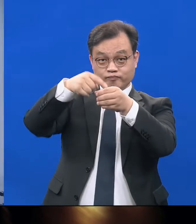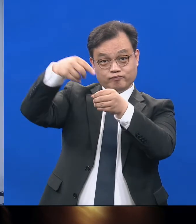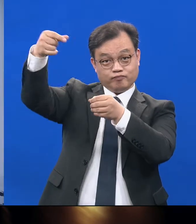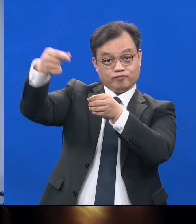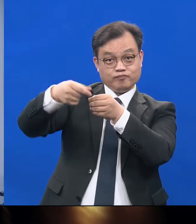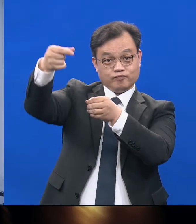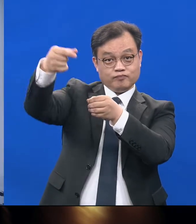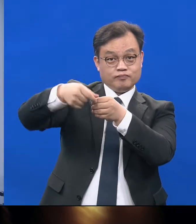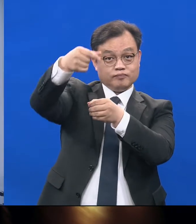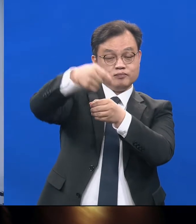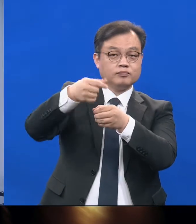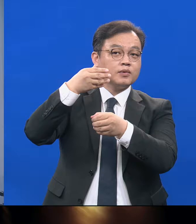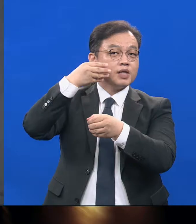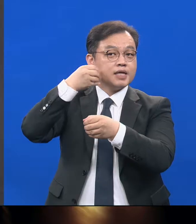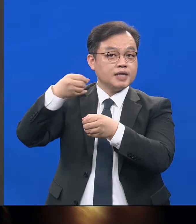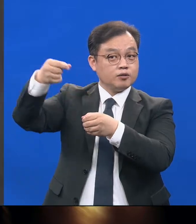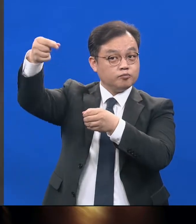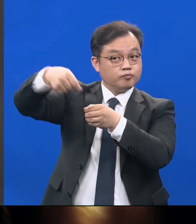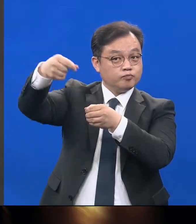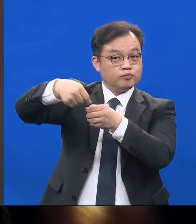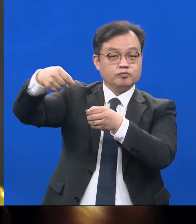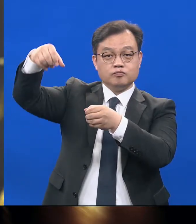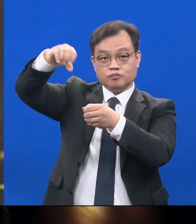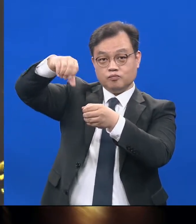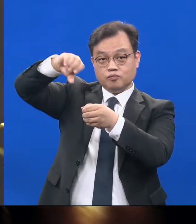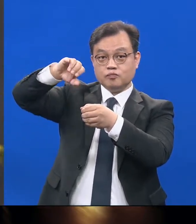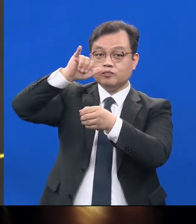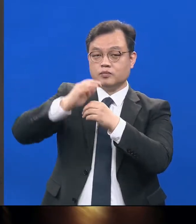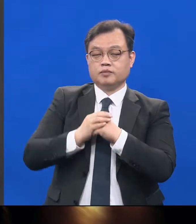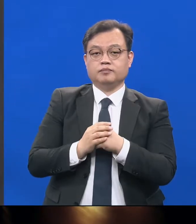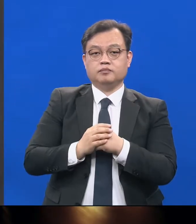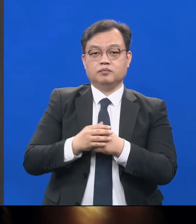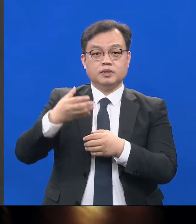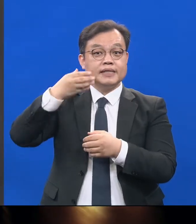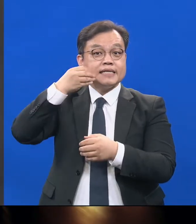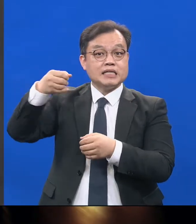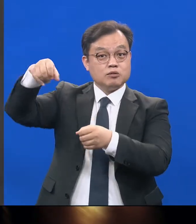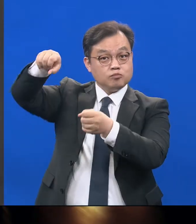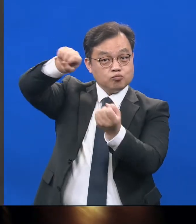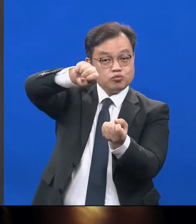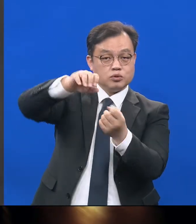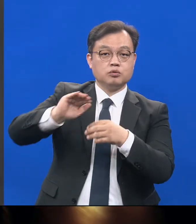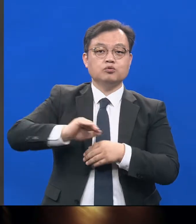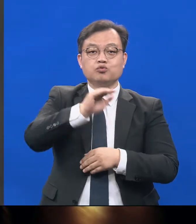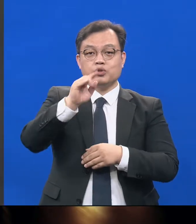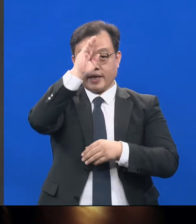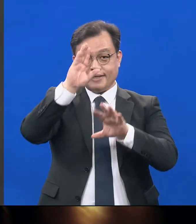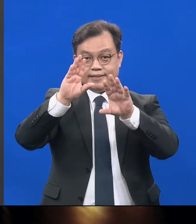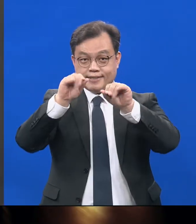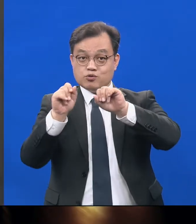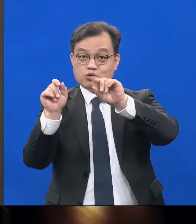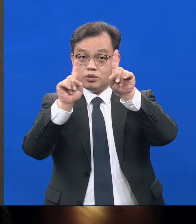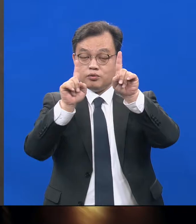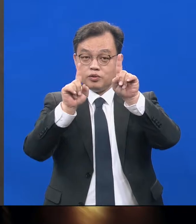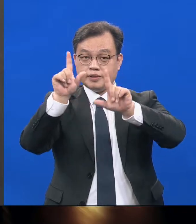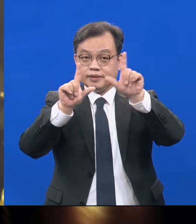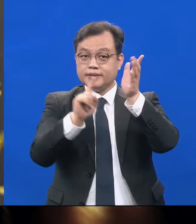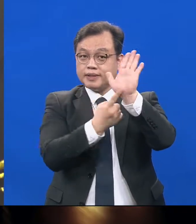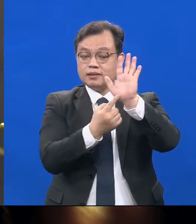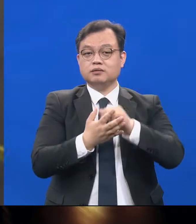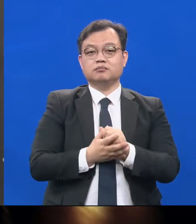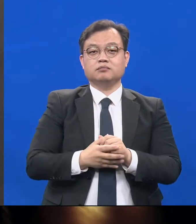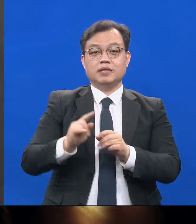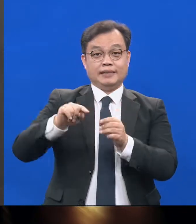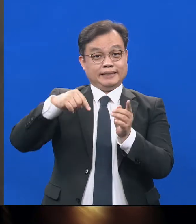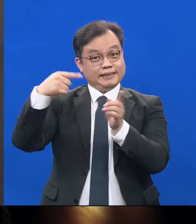이어지고 우리에게 기름 부음이 있다는 뜻인데, 기름 부으심은 우리의 치유를 상징하는 것이에요. 그